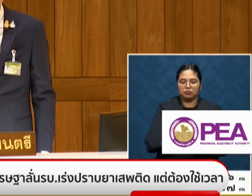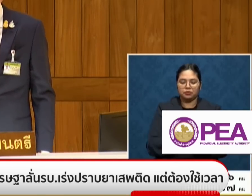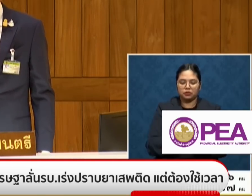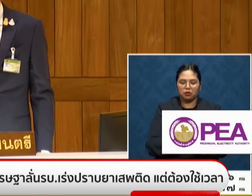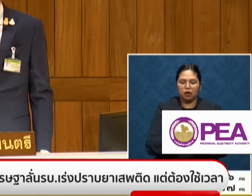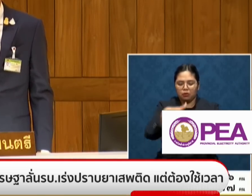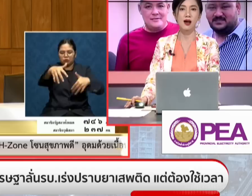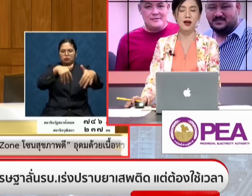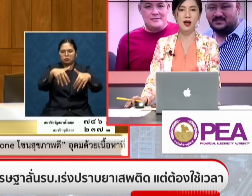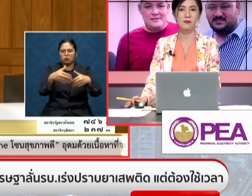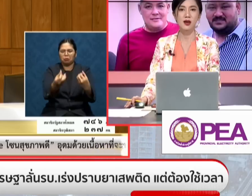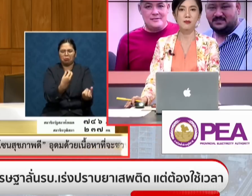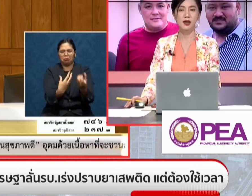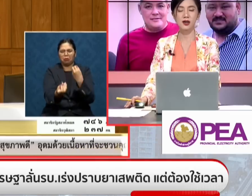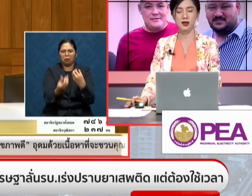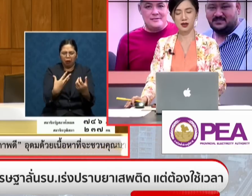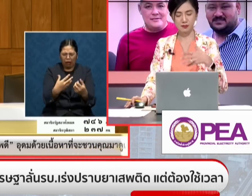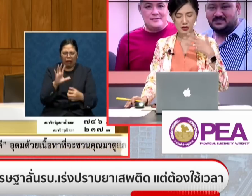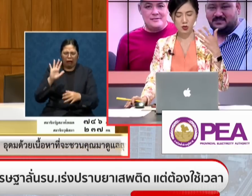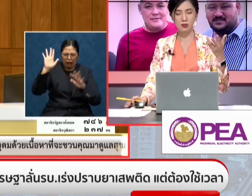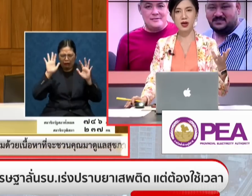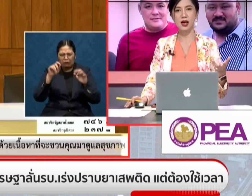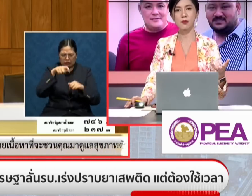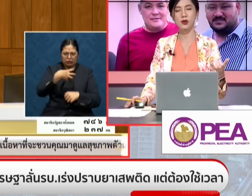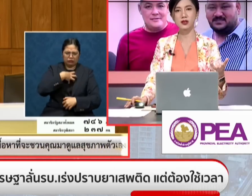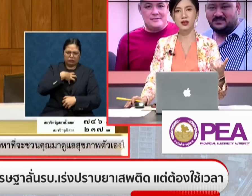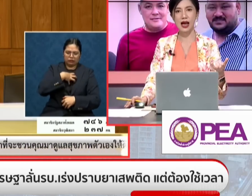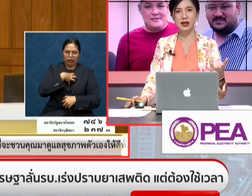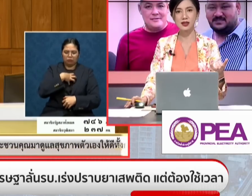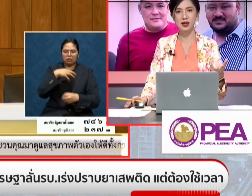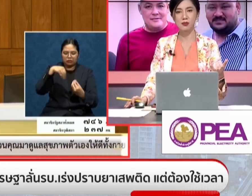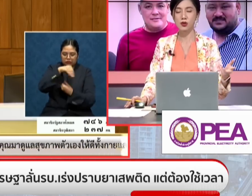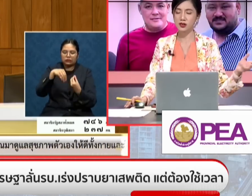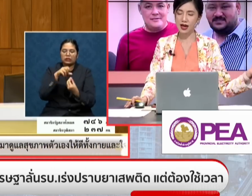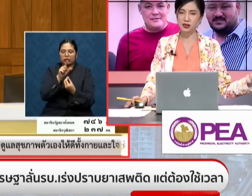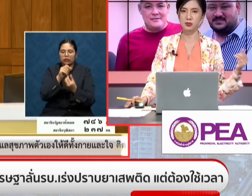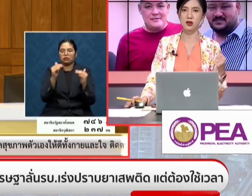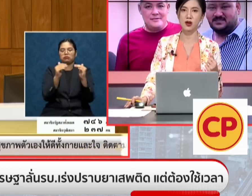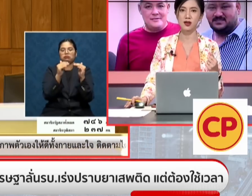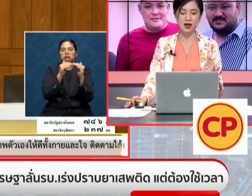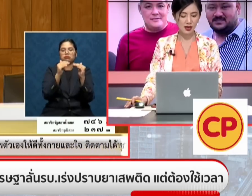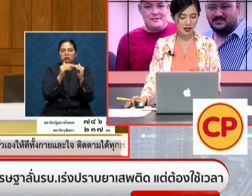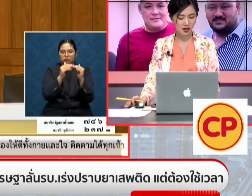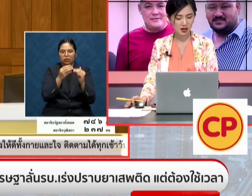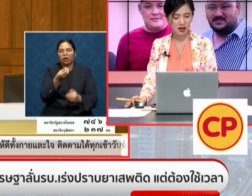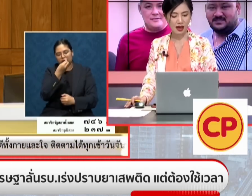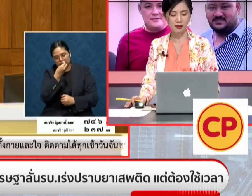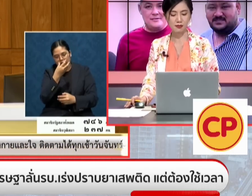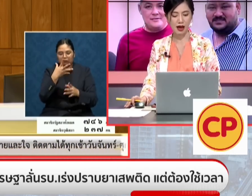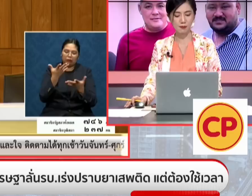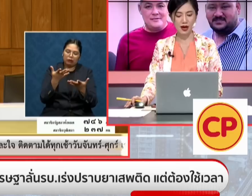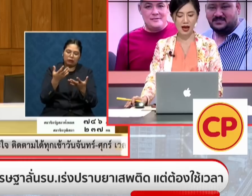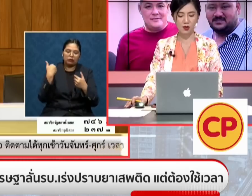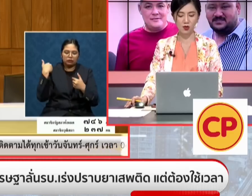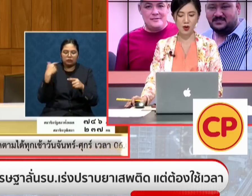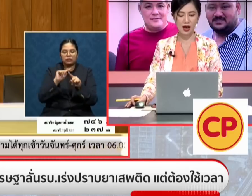ที่มีการเปิดประชานะคะเปิดประชุมนะคะพูดถึงหลายเรื่องพูดถึงยาเสพติดก่อนเลยแต่ทีนี้เนี่ยถัดม